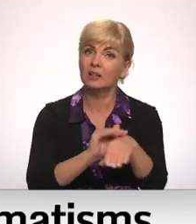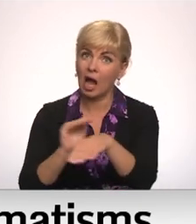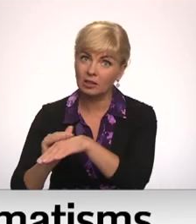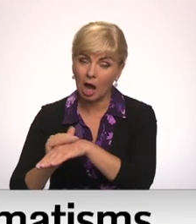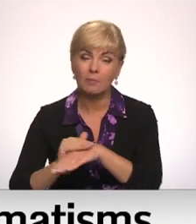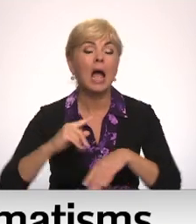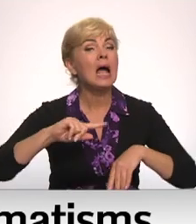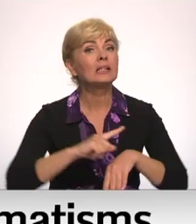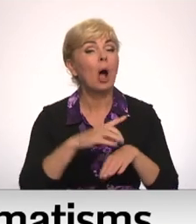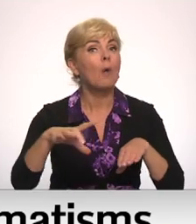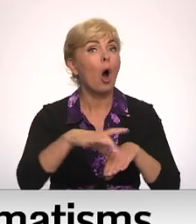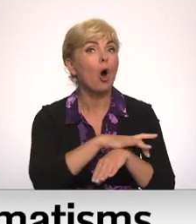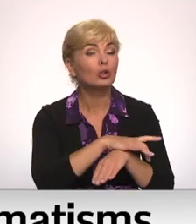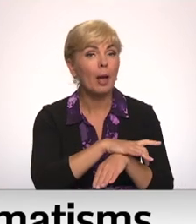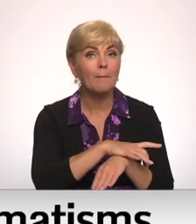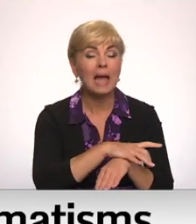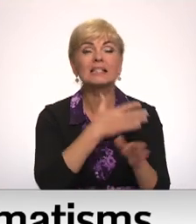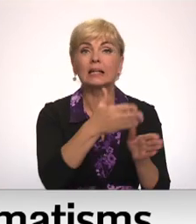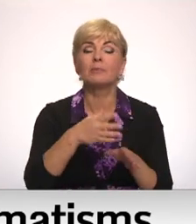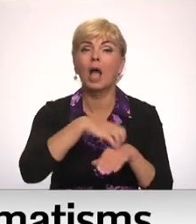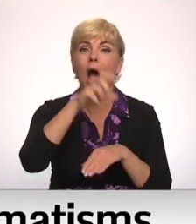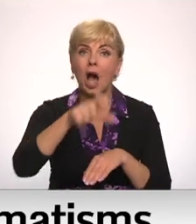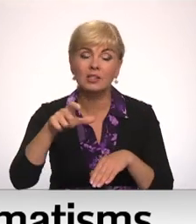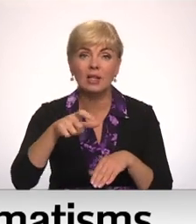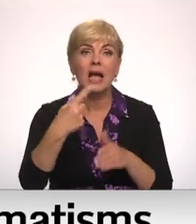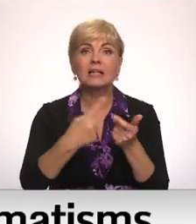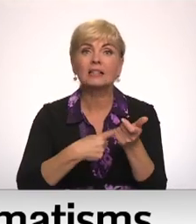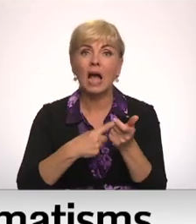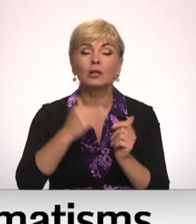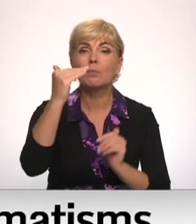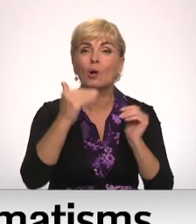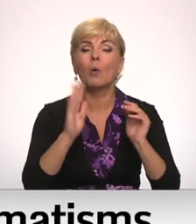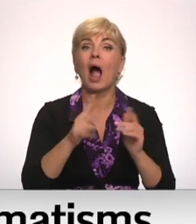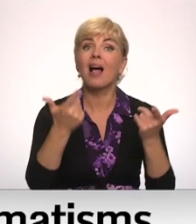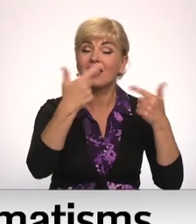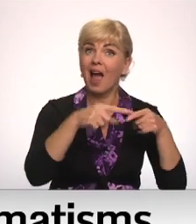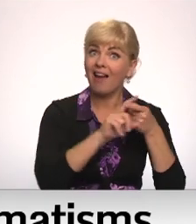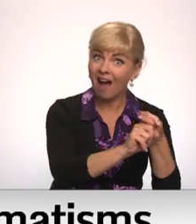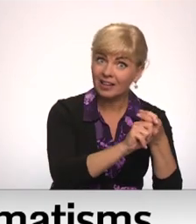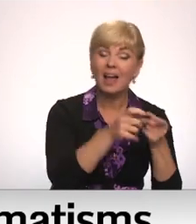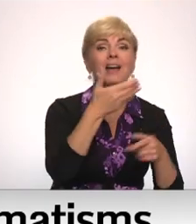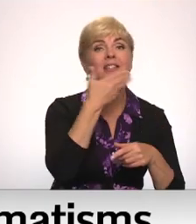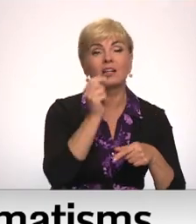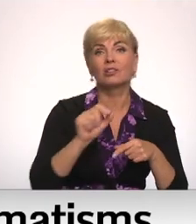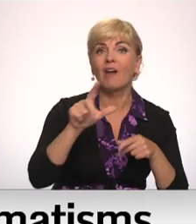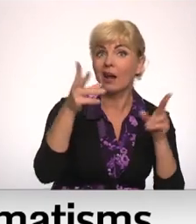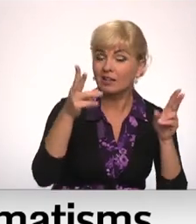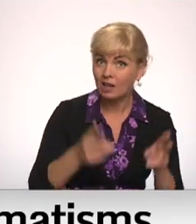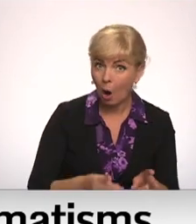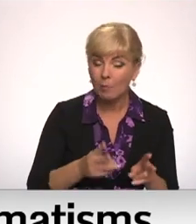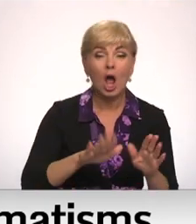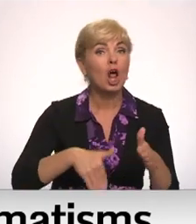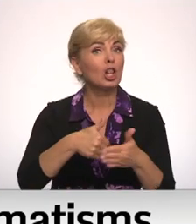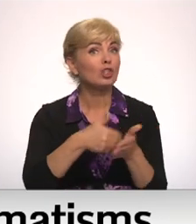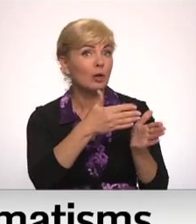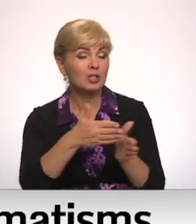Traumatoloģijas un ortopēdijas slimnīcas ārsts uzsver, ka traumu skaits ir proporcionāls laika prognozei. Jo siltāks, jo vairāk traumu. Līdz šim slimnīcā